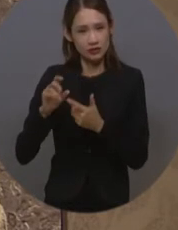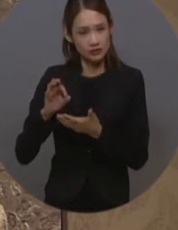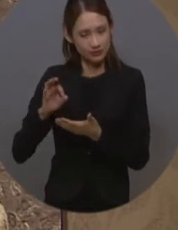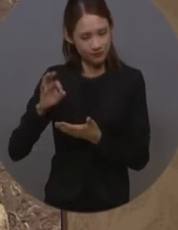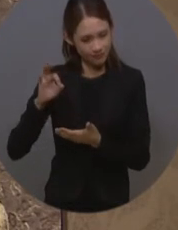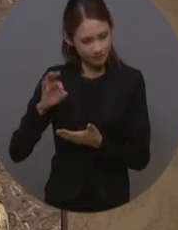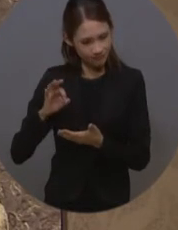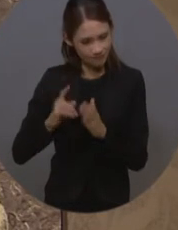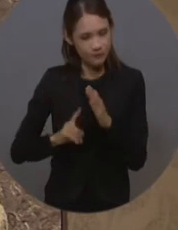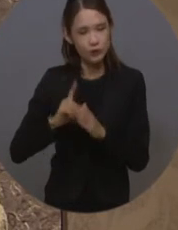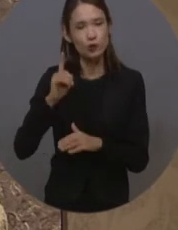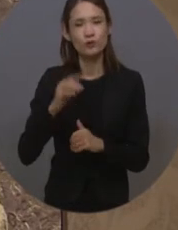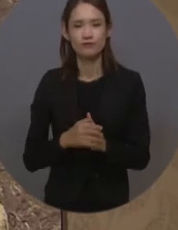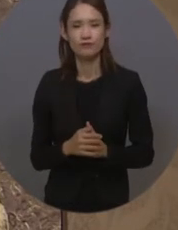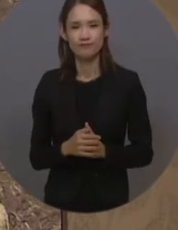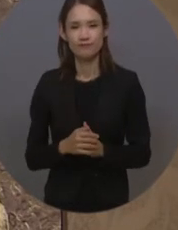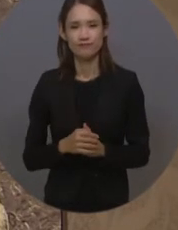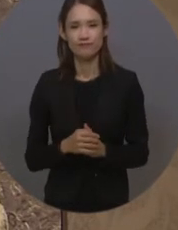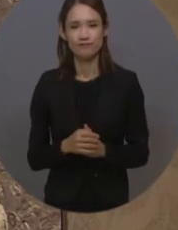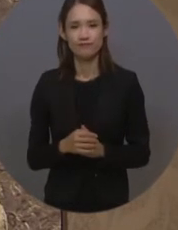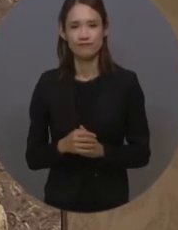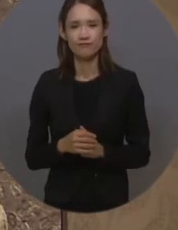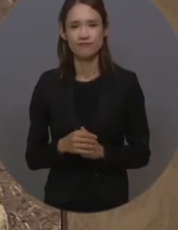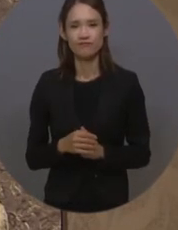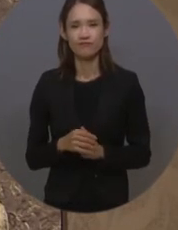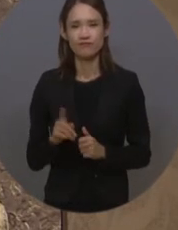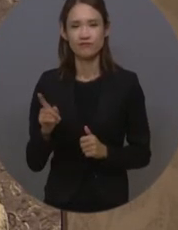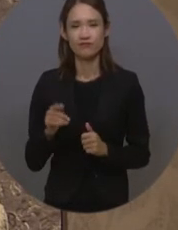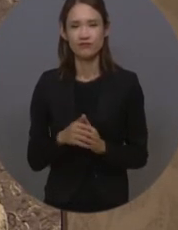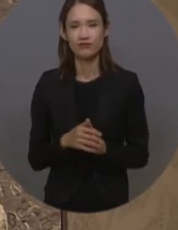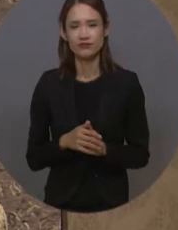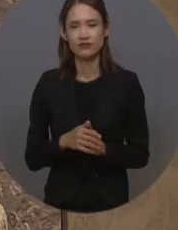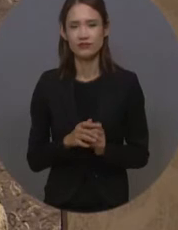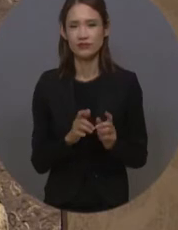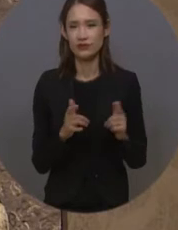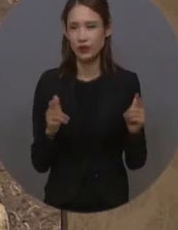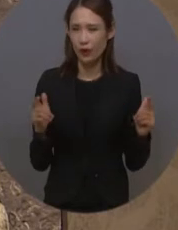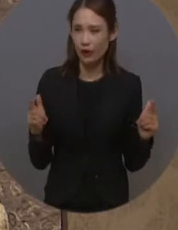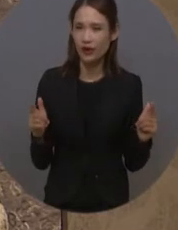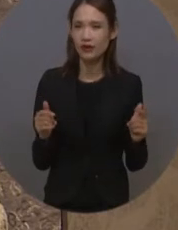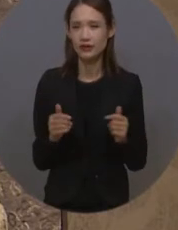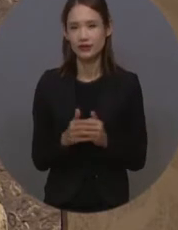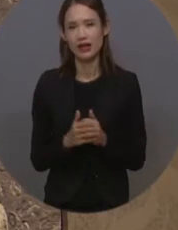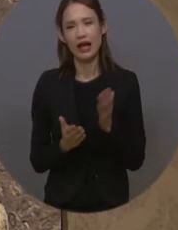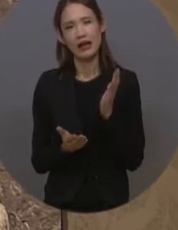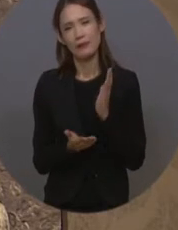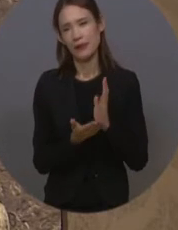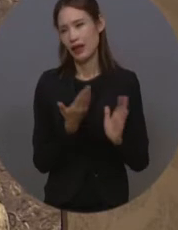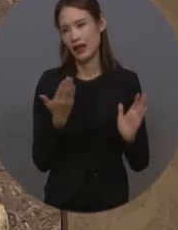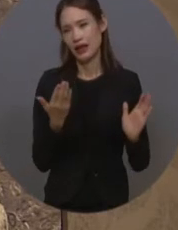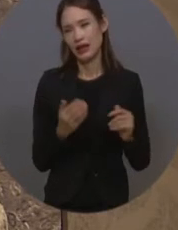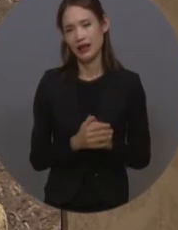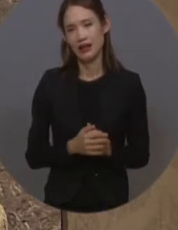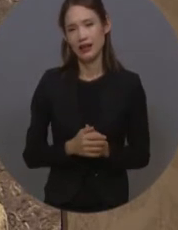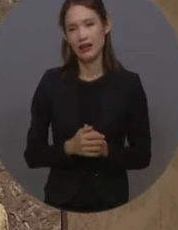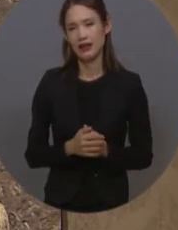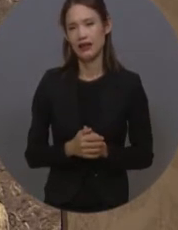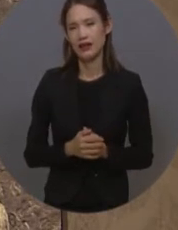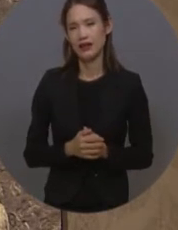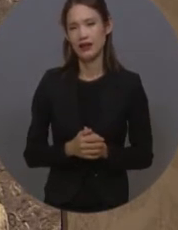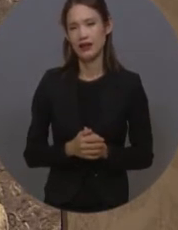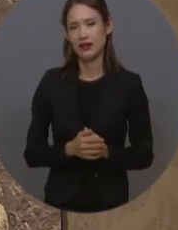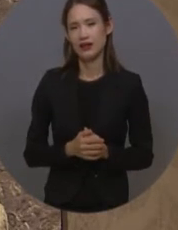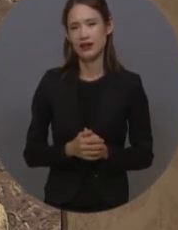저희가 높아요. 그렇죠. 그러다 아무래도. 보니까 아무래도 이제 이런 부분 저런 부분들이 안 맞으니까 또